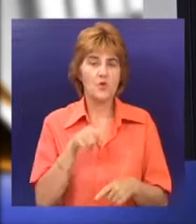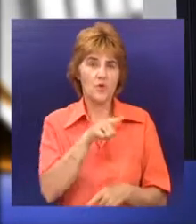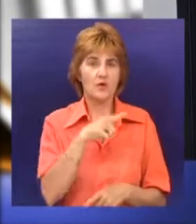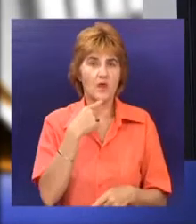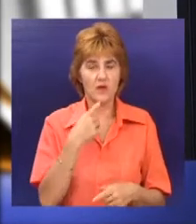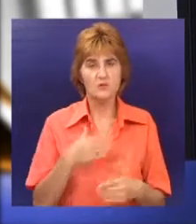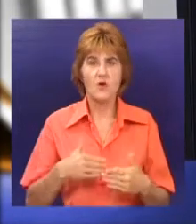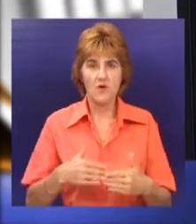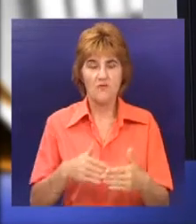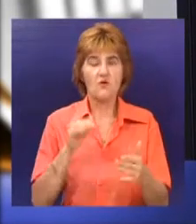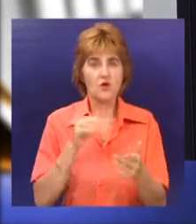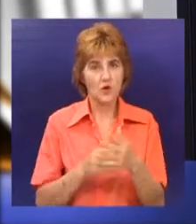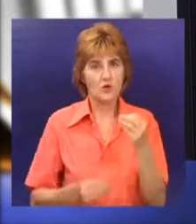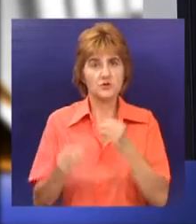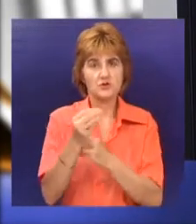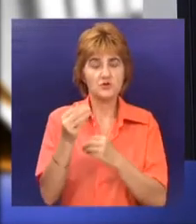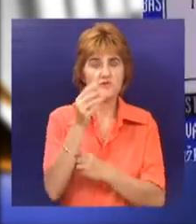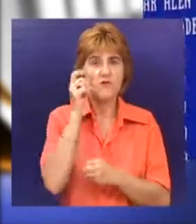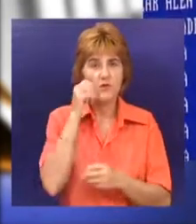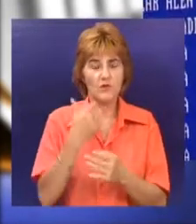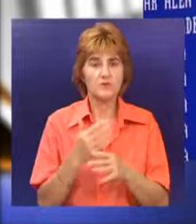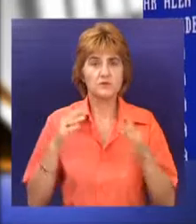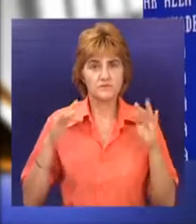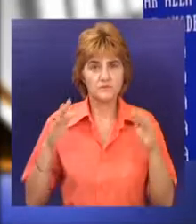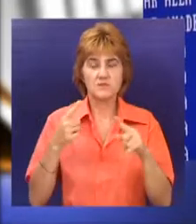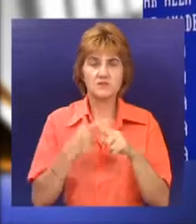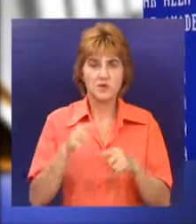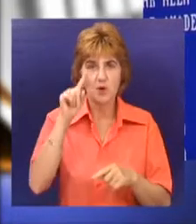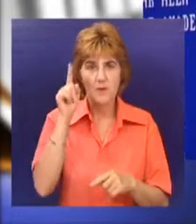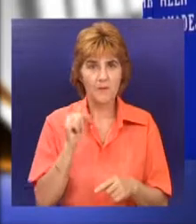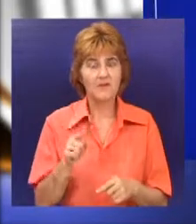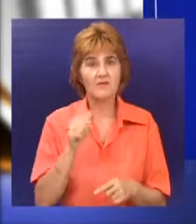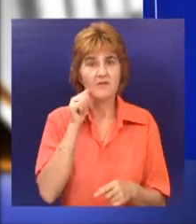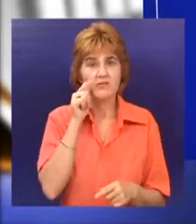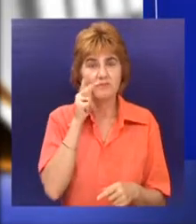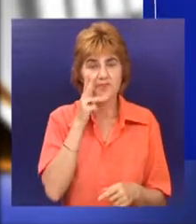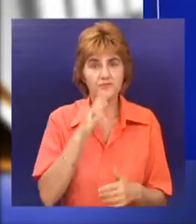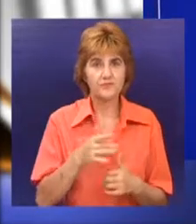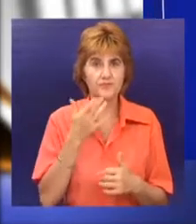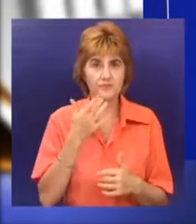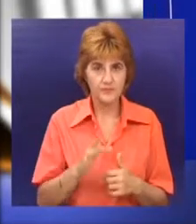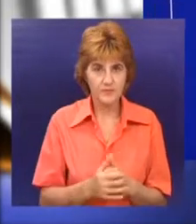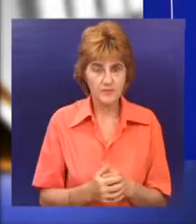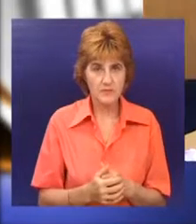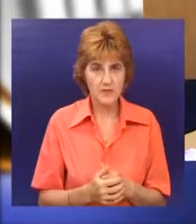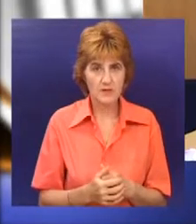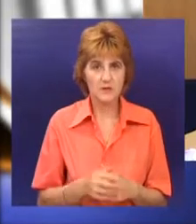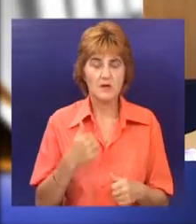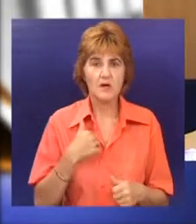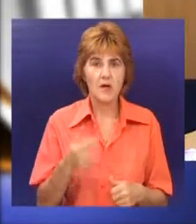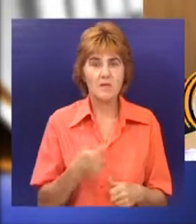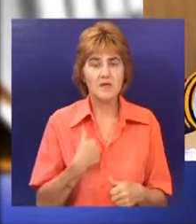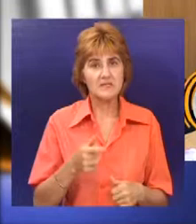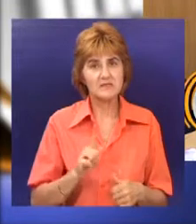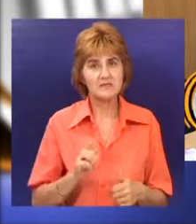pomoći kažu da očekuju ovih dana još veći broj ljudi s obzirom na to da su u pitanju radni dani. Nismo nešto primetili da je,